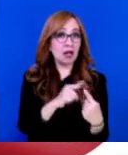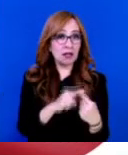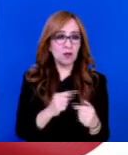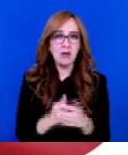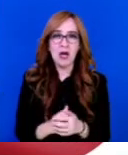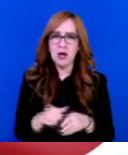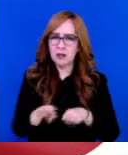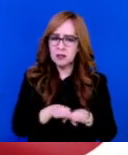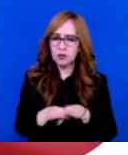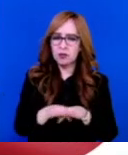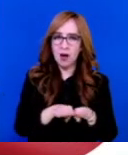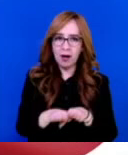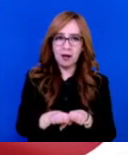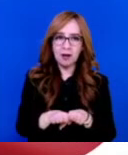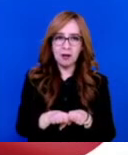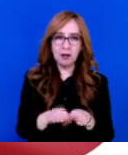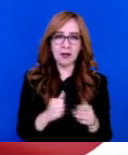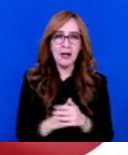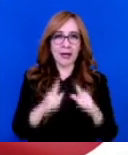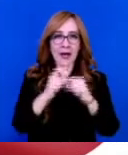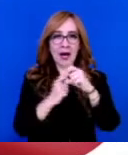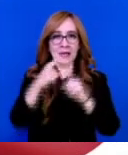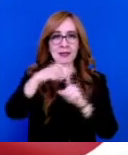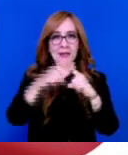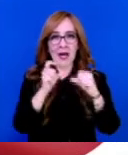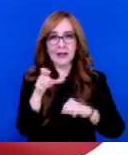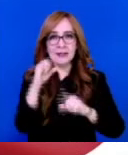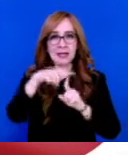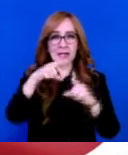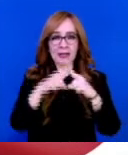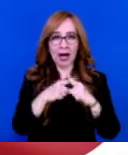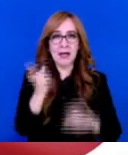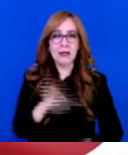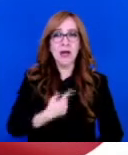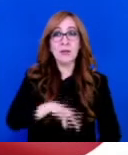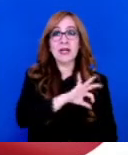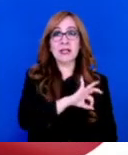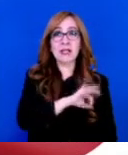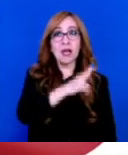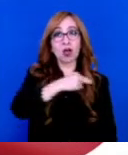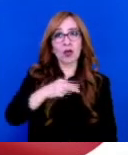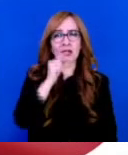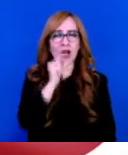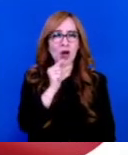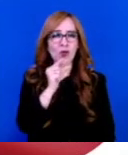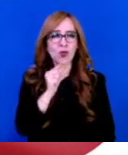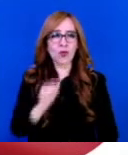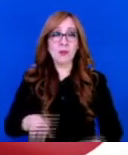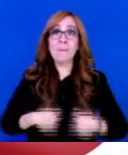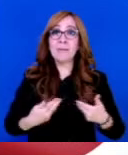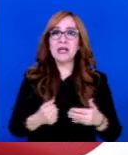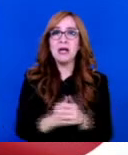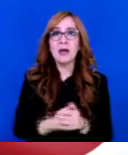sesuai dengan astacita dari Presiden dan Wakil Presiden Republik Indonesia untuk bagaimana menghadirkan Duta